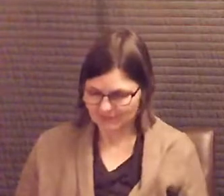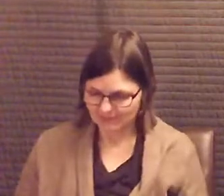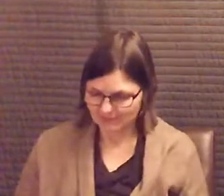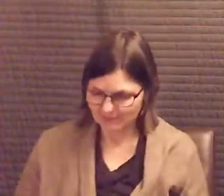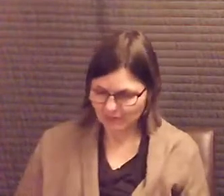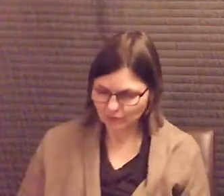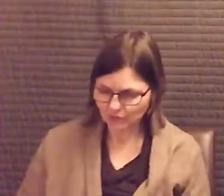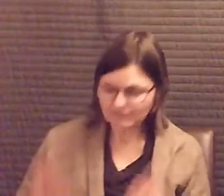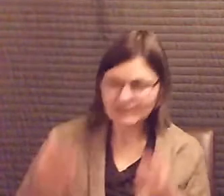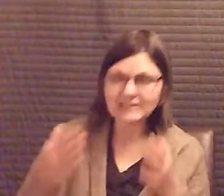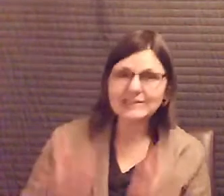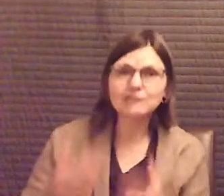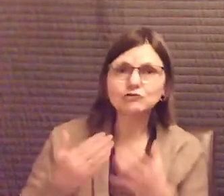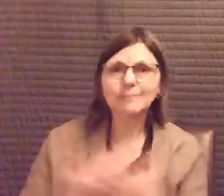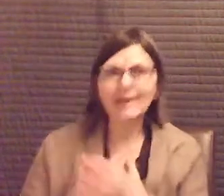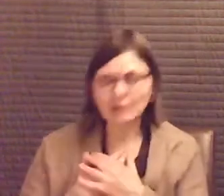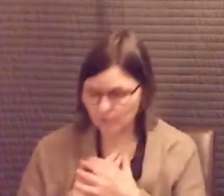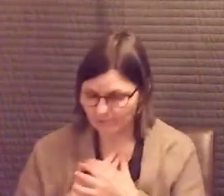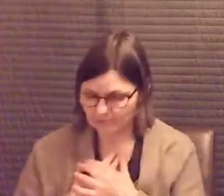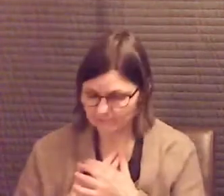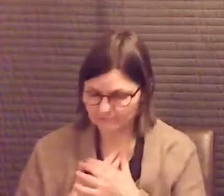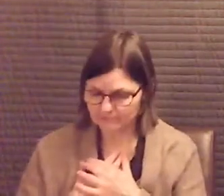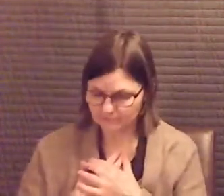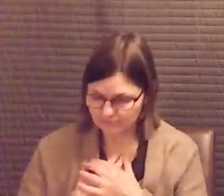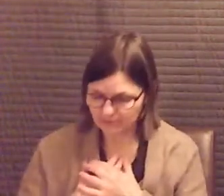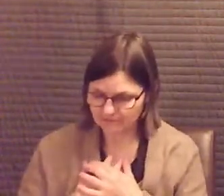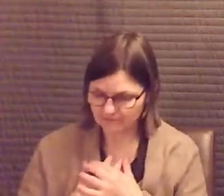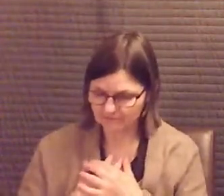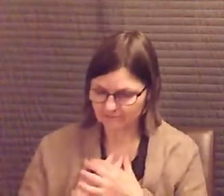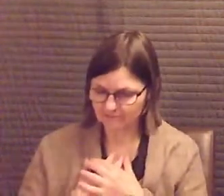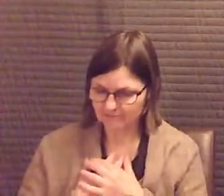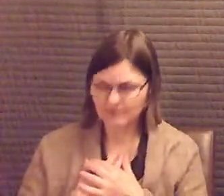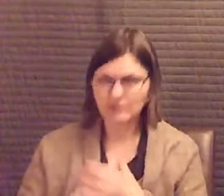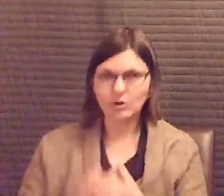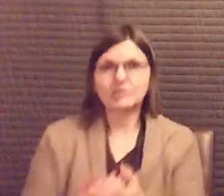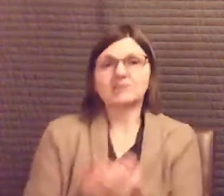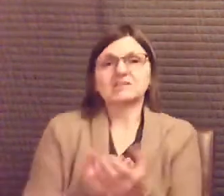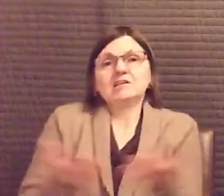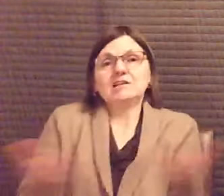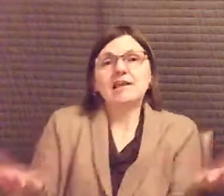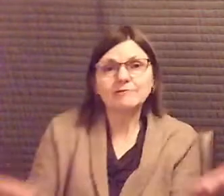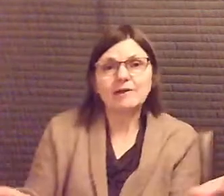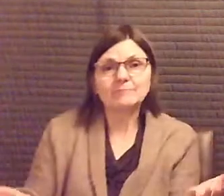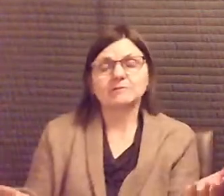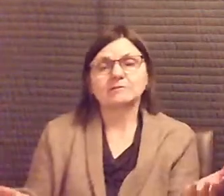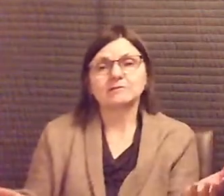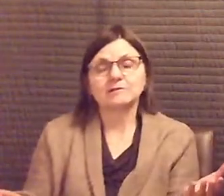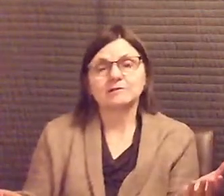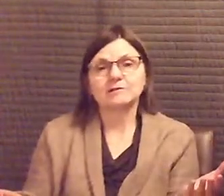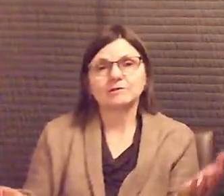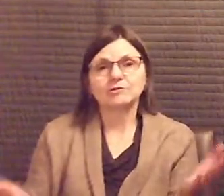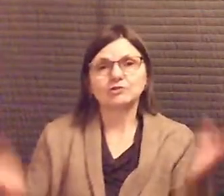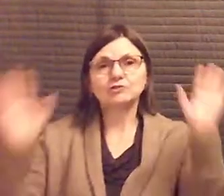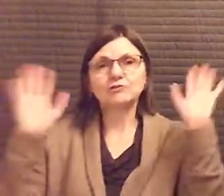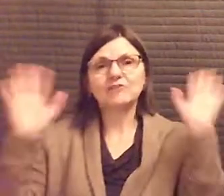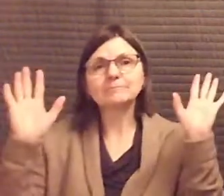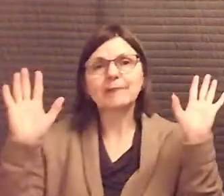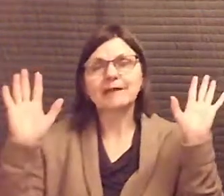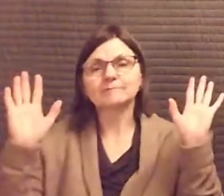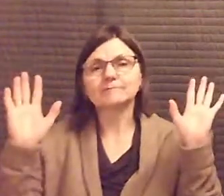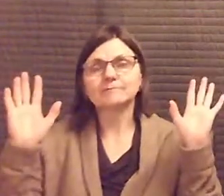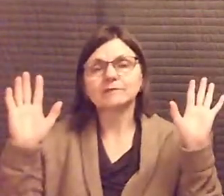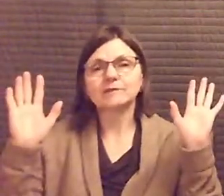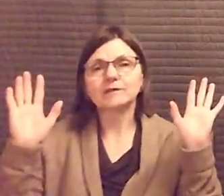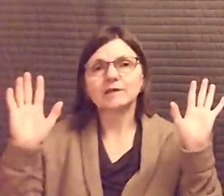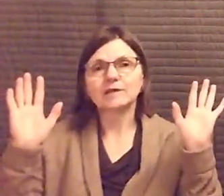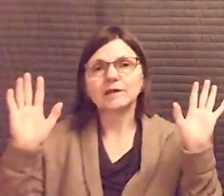to be en jullie willen niet tot mijn carrisford presteert dat jullie omdat je leven zal jullie jack dingetje verwerkt